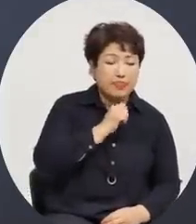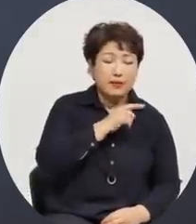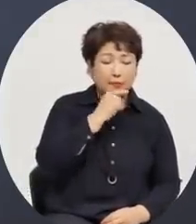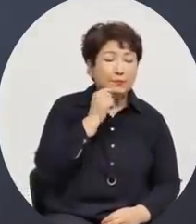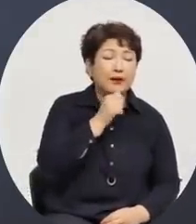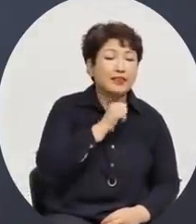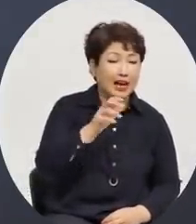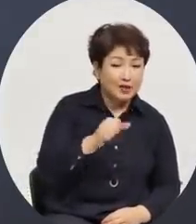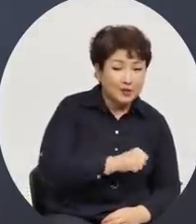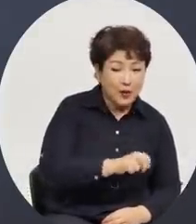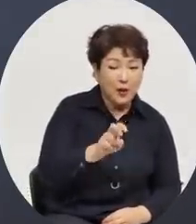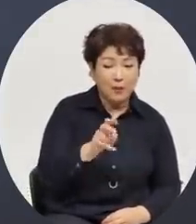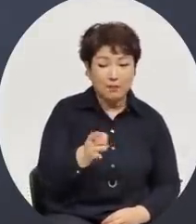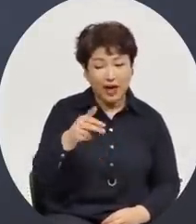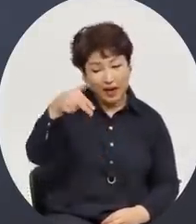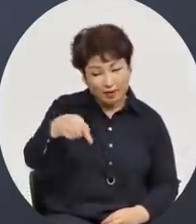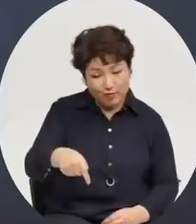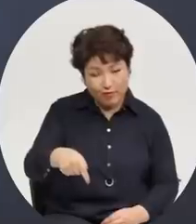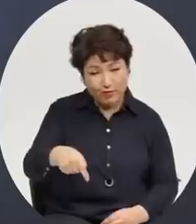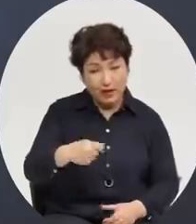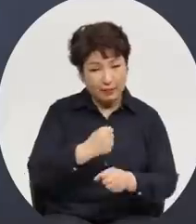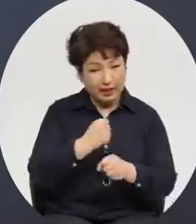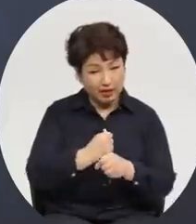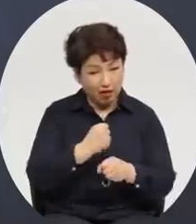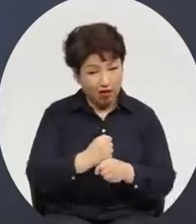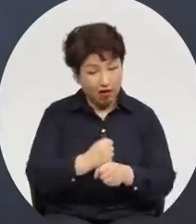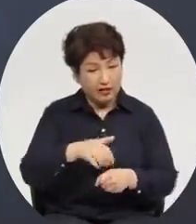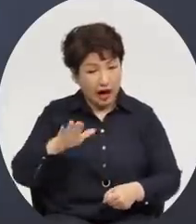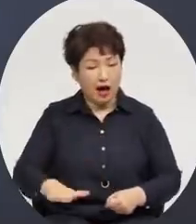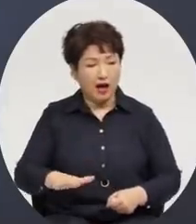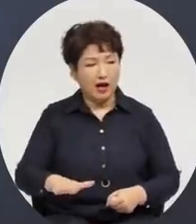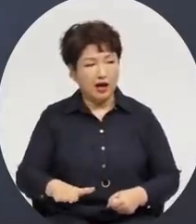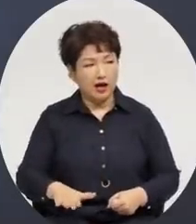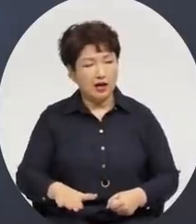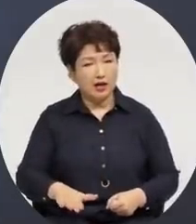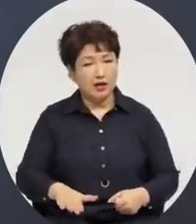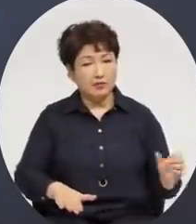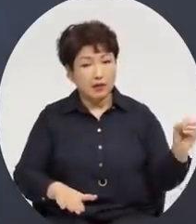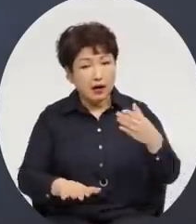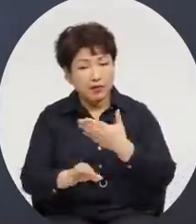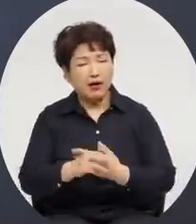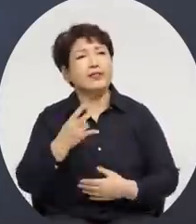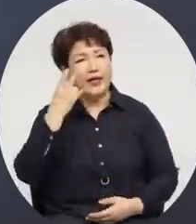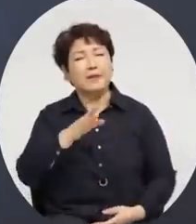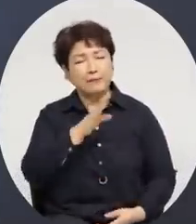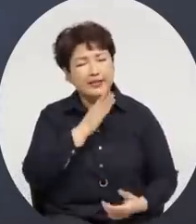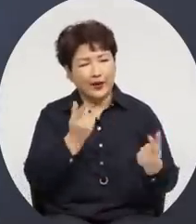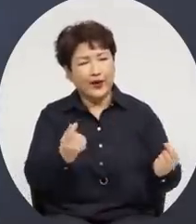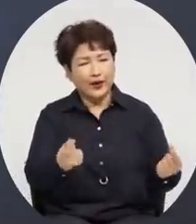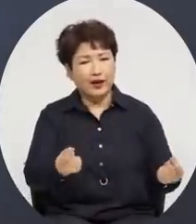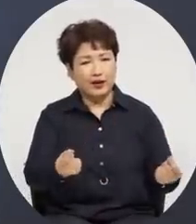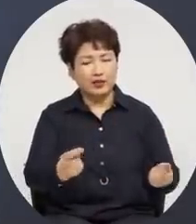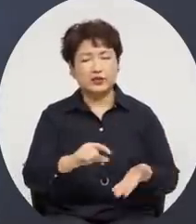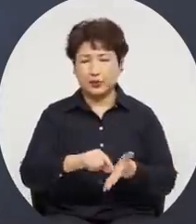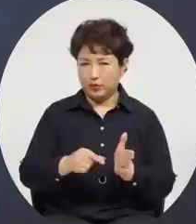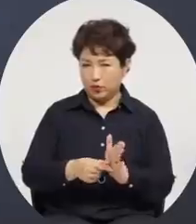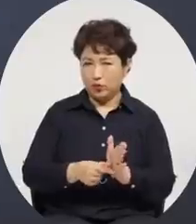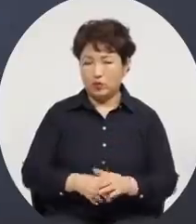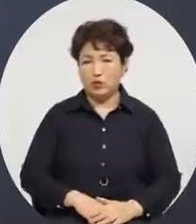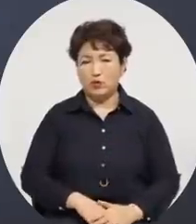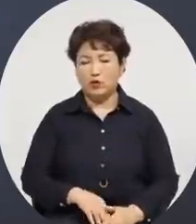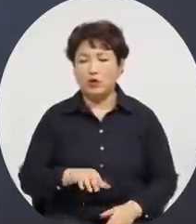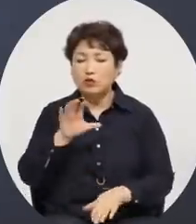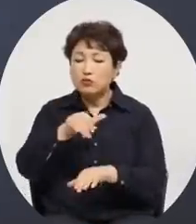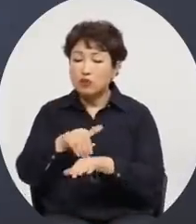쓴다. 그래도 막, 예, 맞습니다. 이럴 정도로, 그러니까, 뭐,